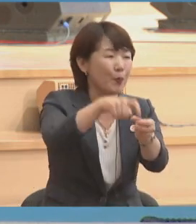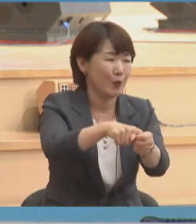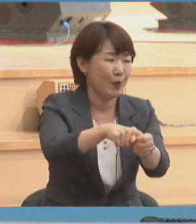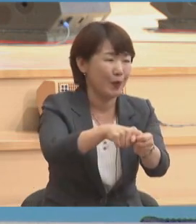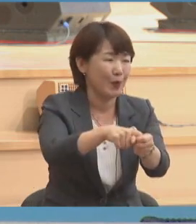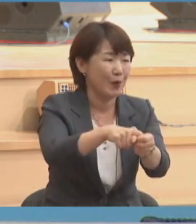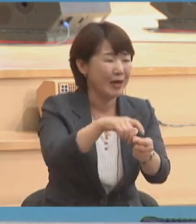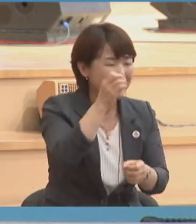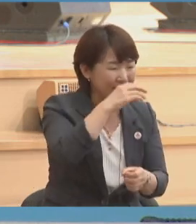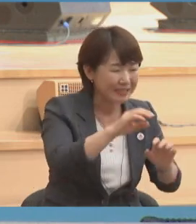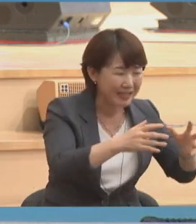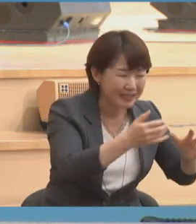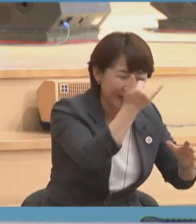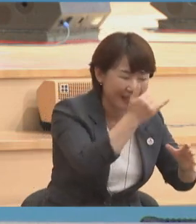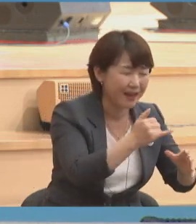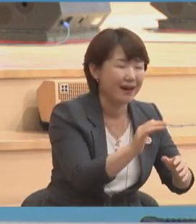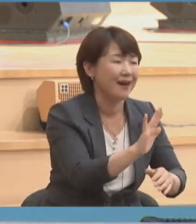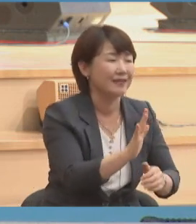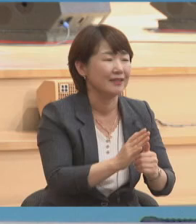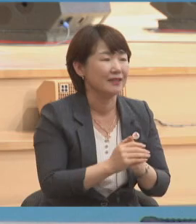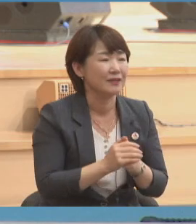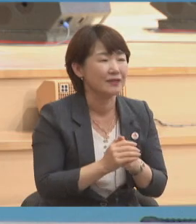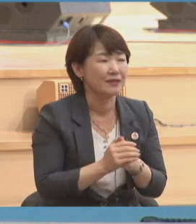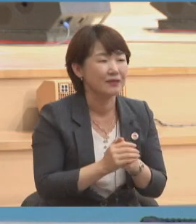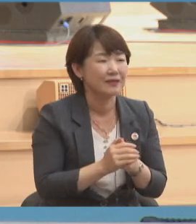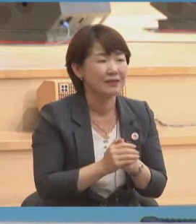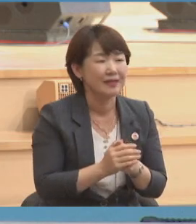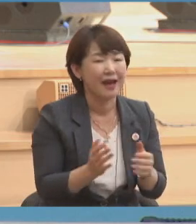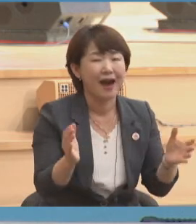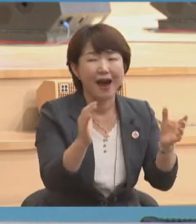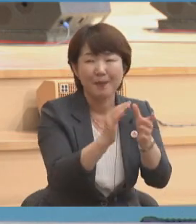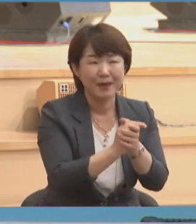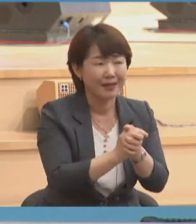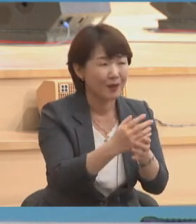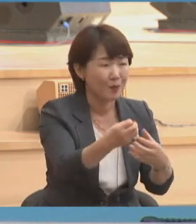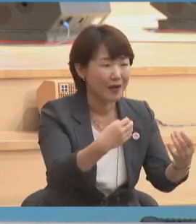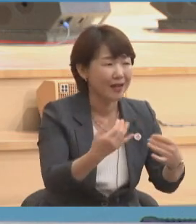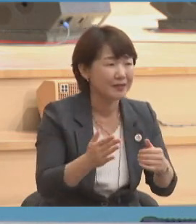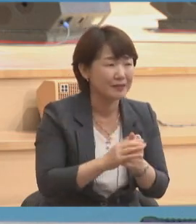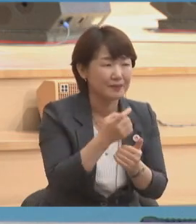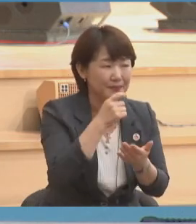할렐루야. 아멘. 아멘이지만 절대로 쉽지 않죠.